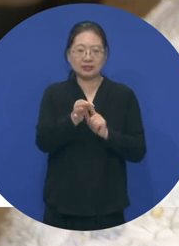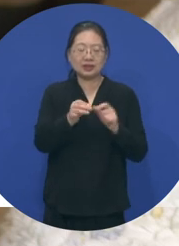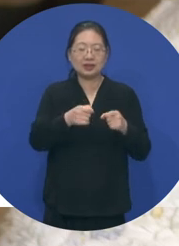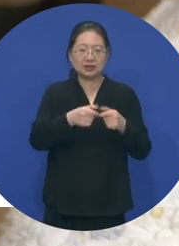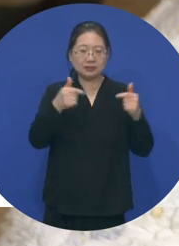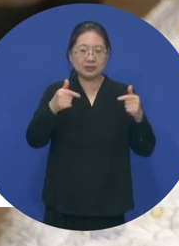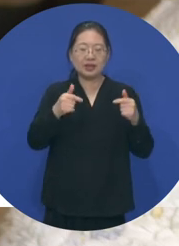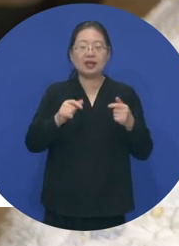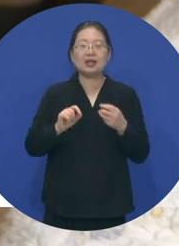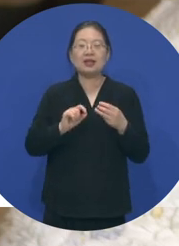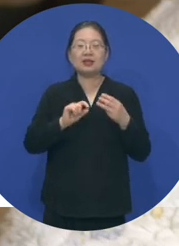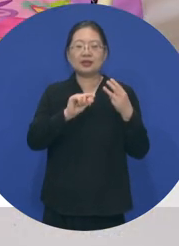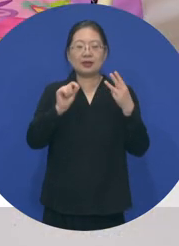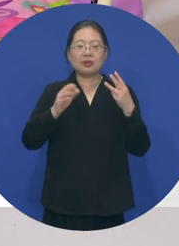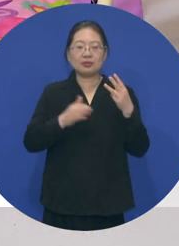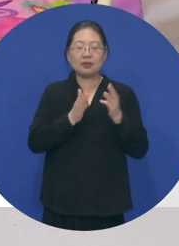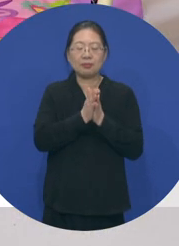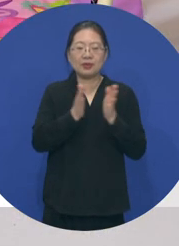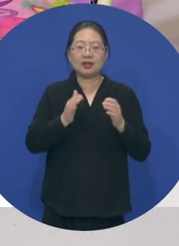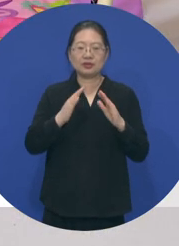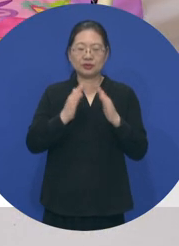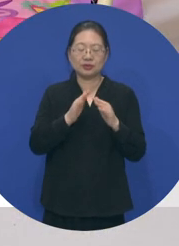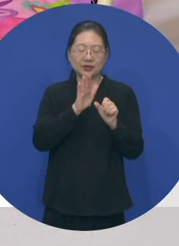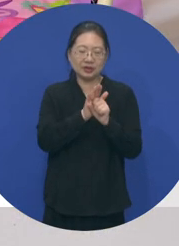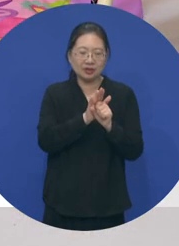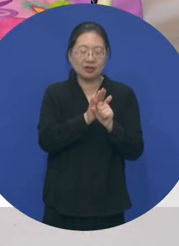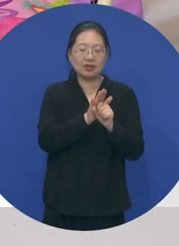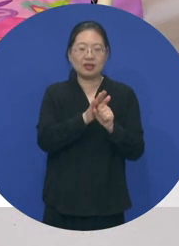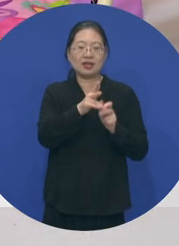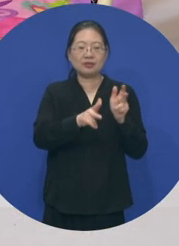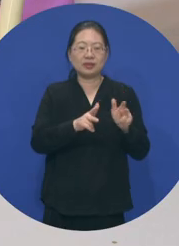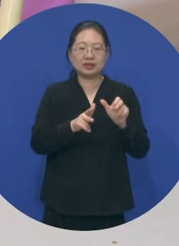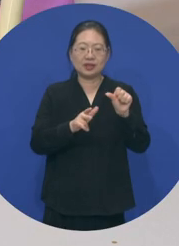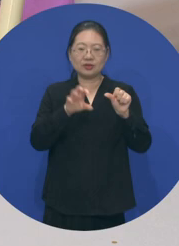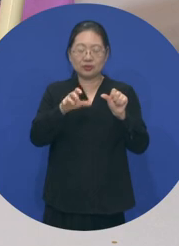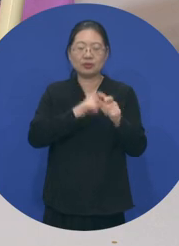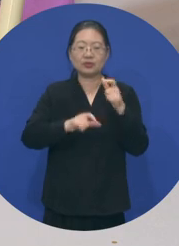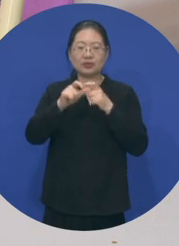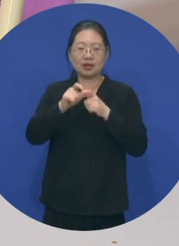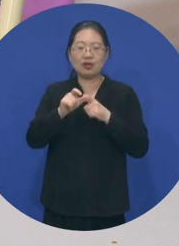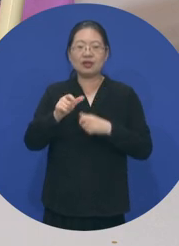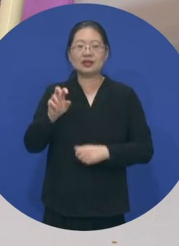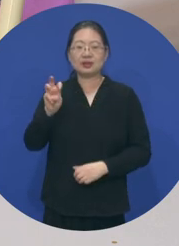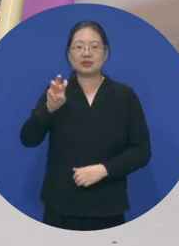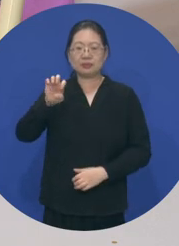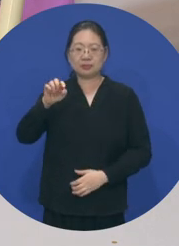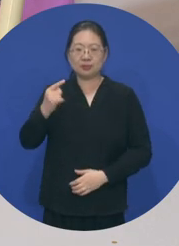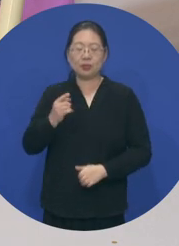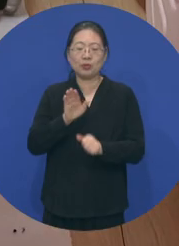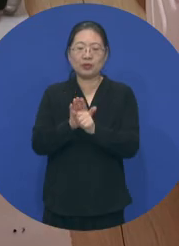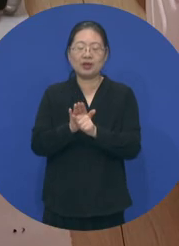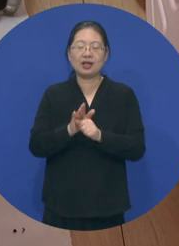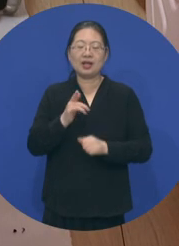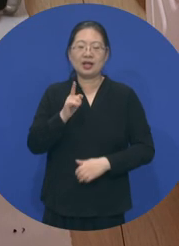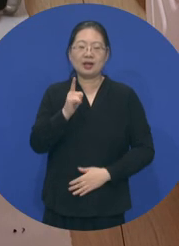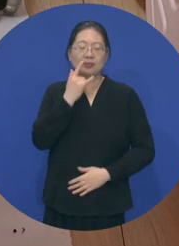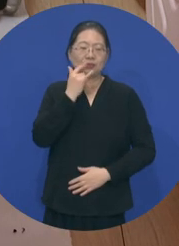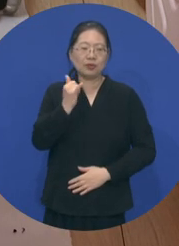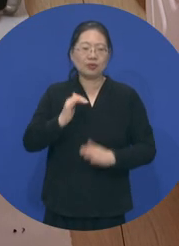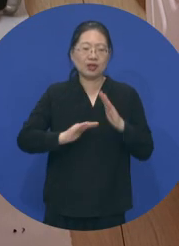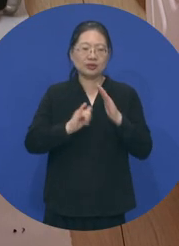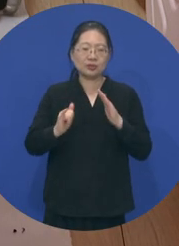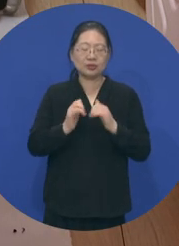대상이 확대되며 주거지원 사업은 올해 다섯 곳을 추가해 총 30호를 운영합니다 이외에도 한부모